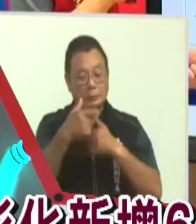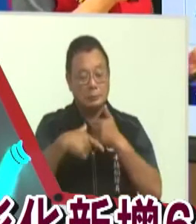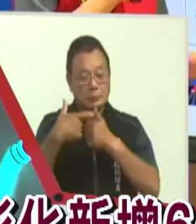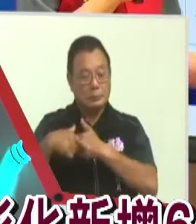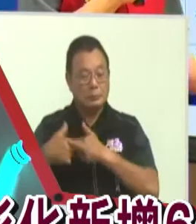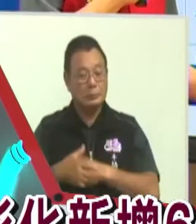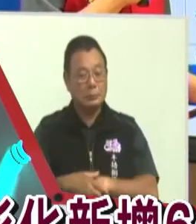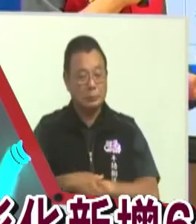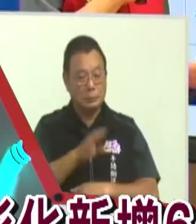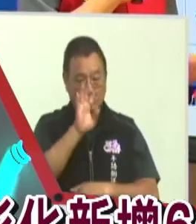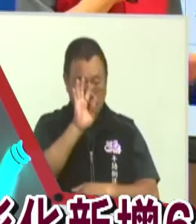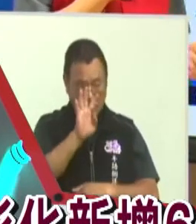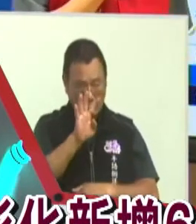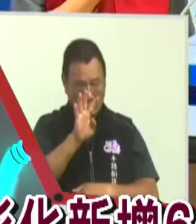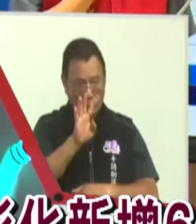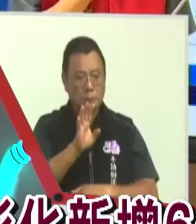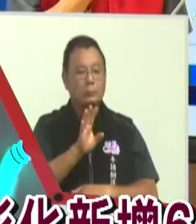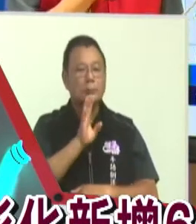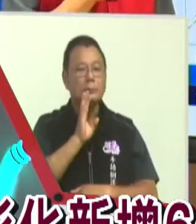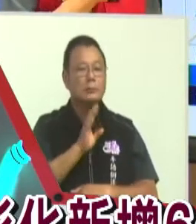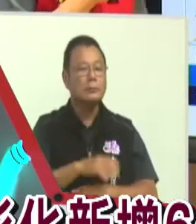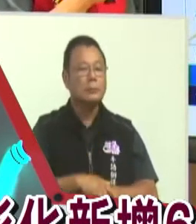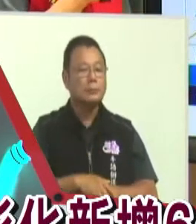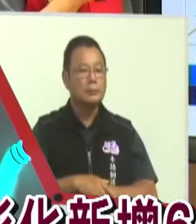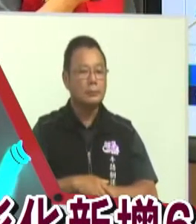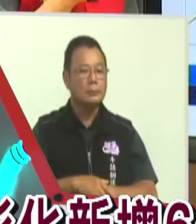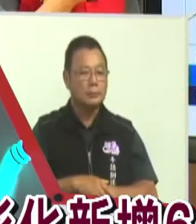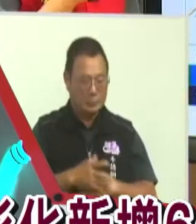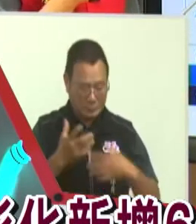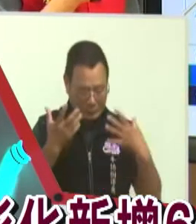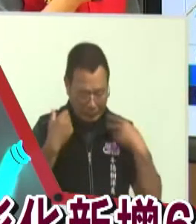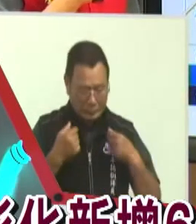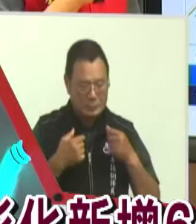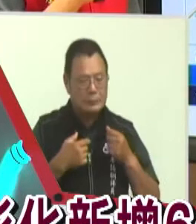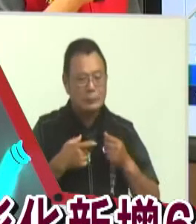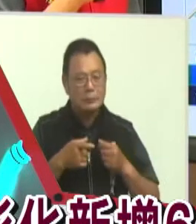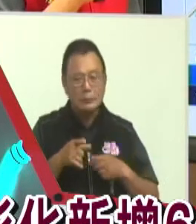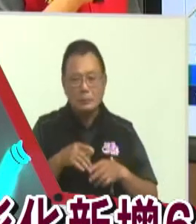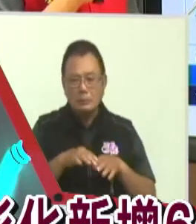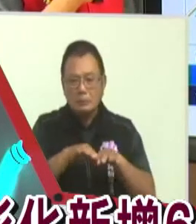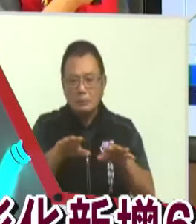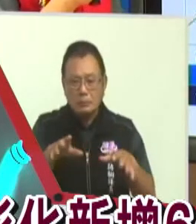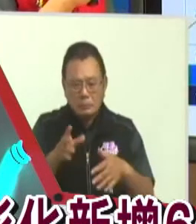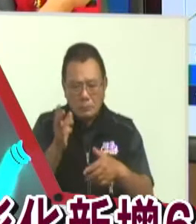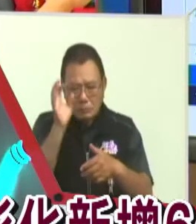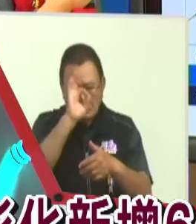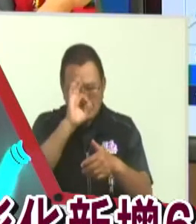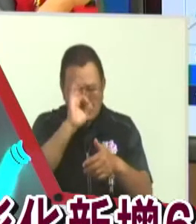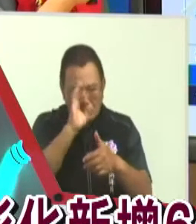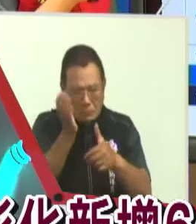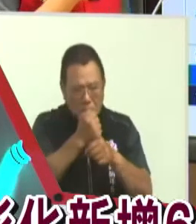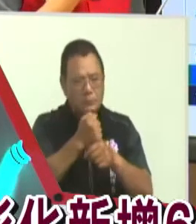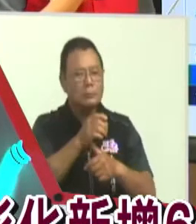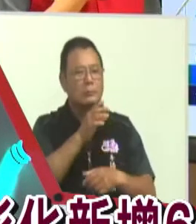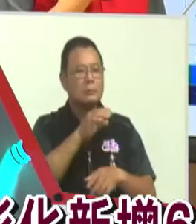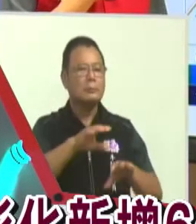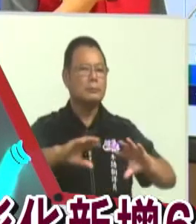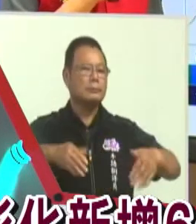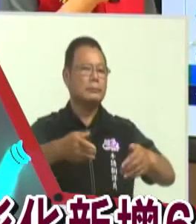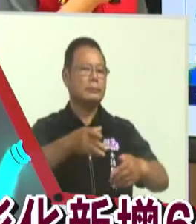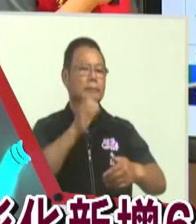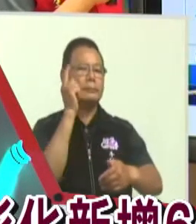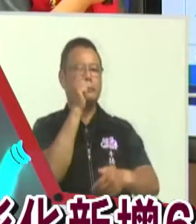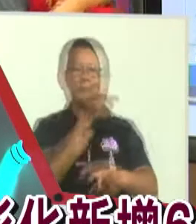确诊人数来到197例。今仔日彰化确诊案例，多数拢是来自拍麻将造成的群组。详细